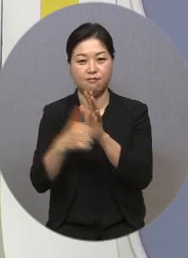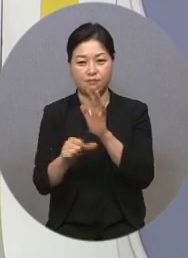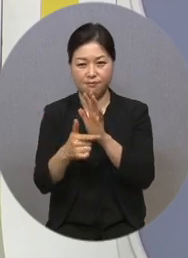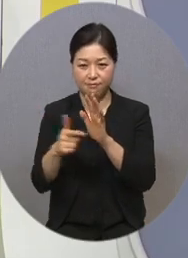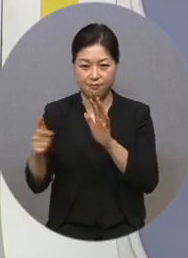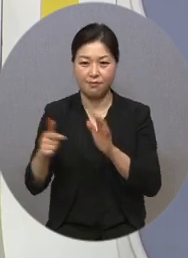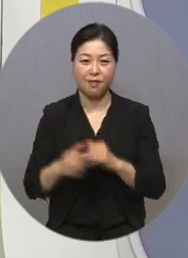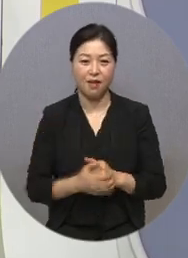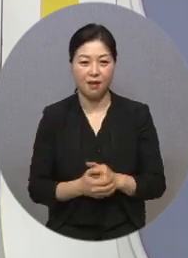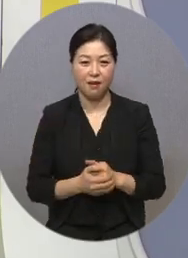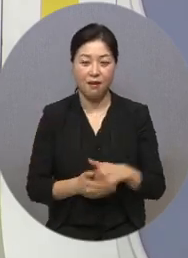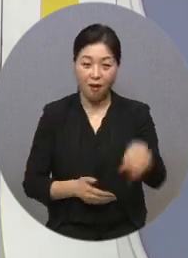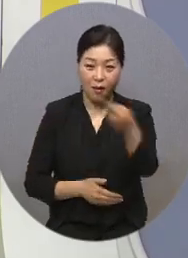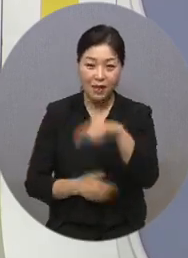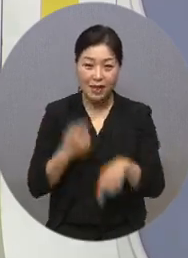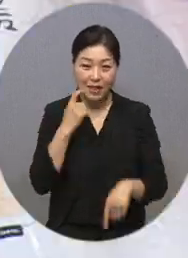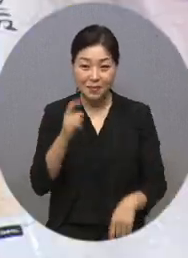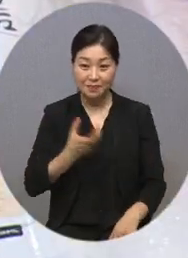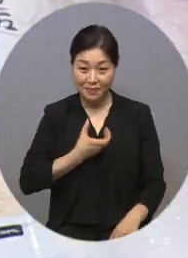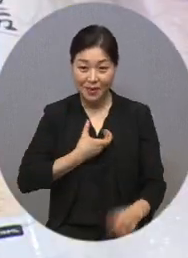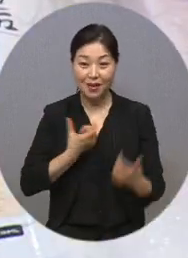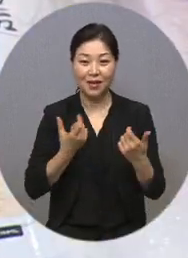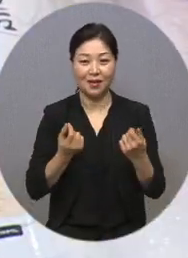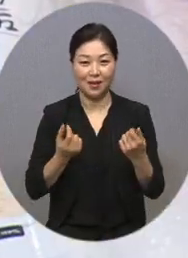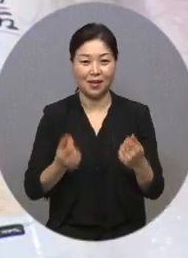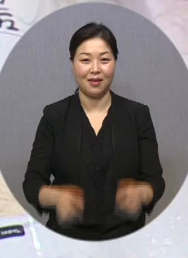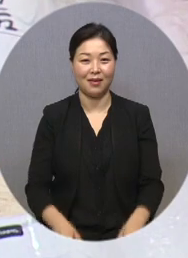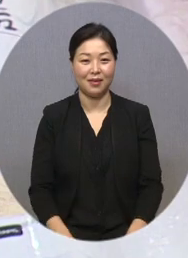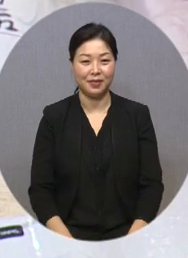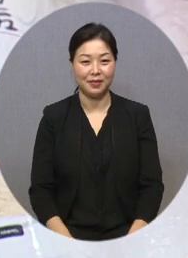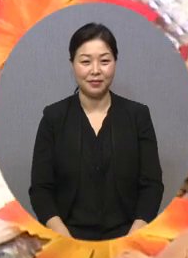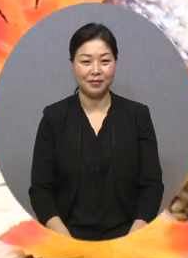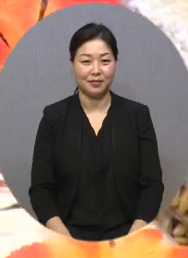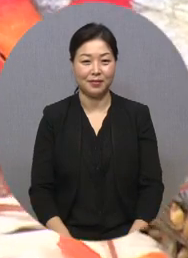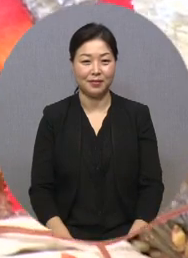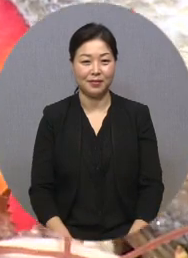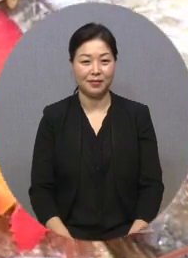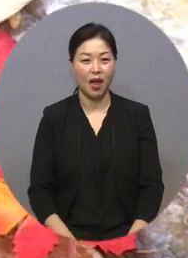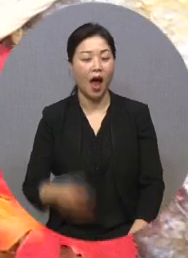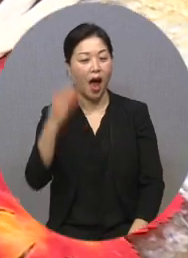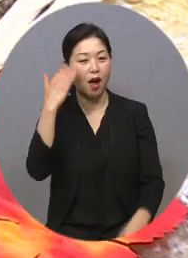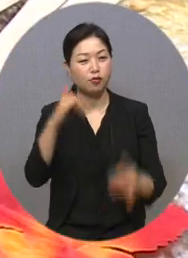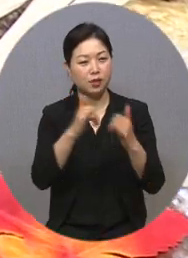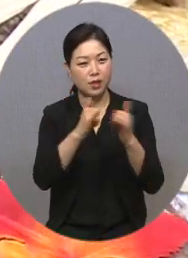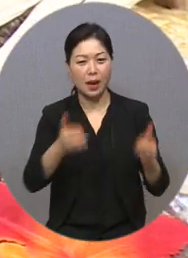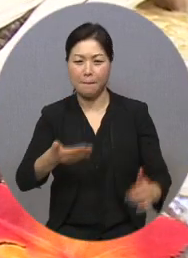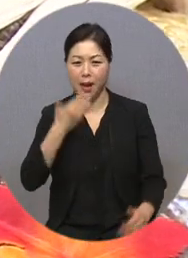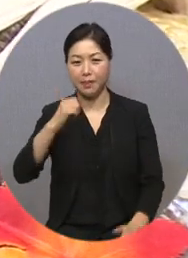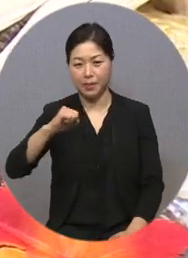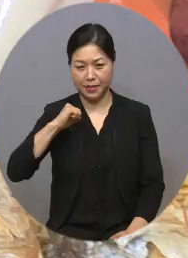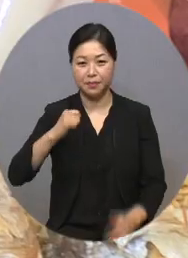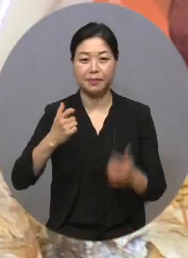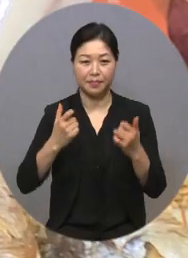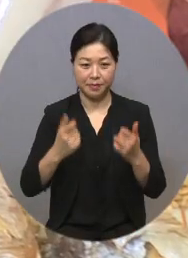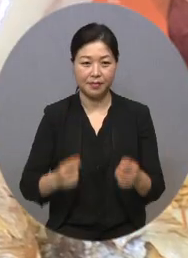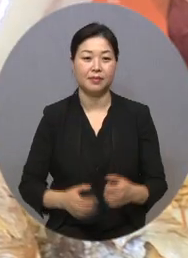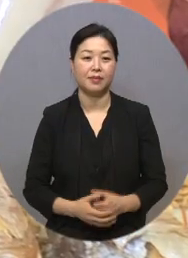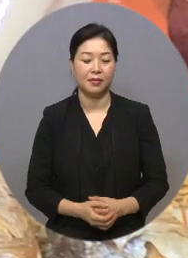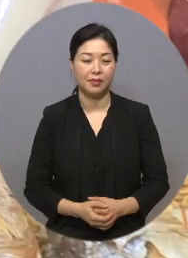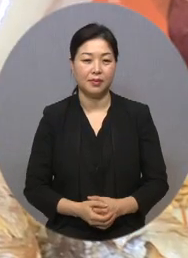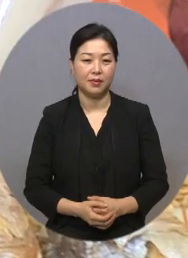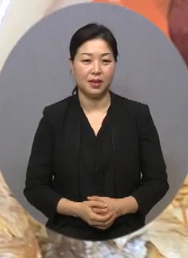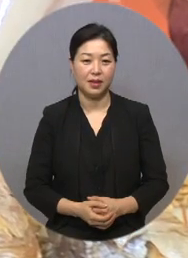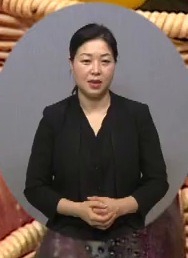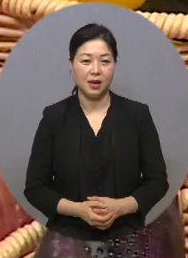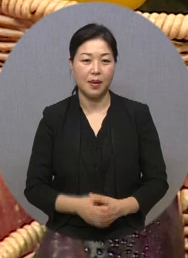다 금메달들이네요. 아, 그렇습니다. 이게. 이야. 한국의 희한 뭐 밥심 아닙니까? 그럼요. 우리 밥맛 좋은 전남쌀